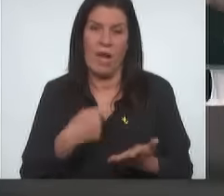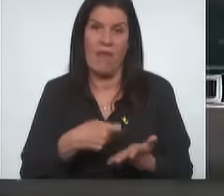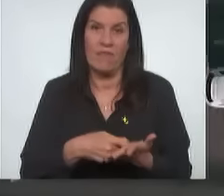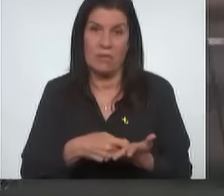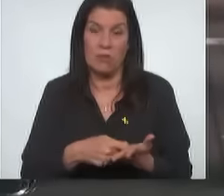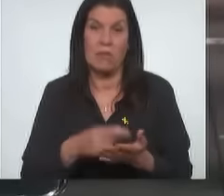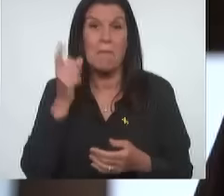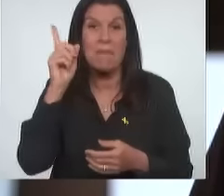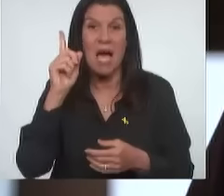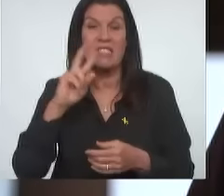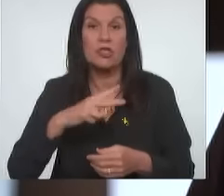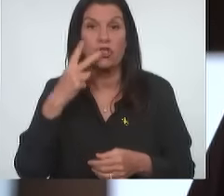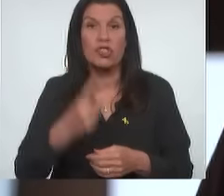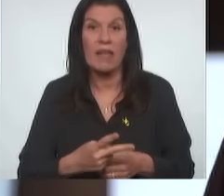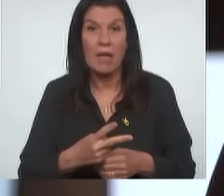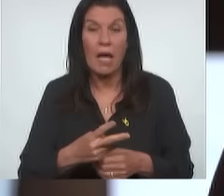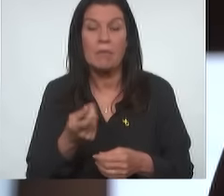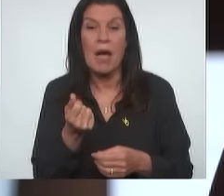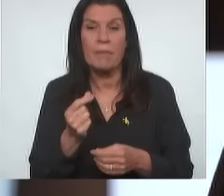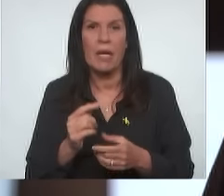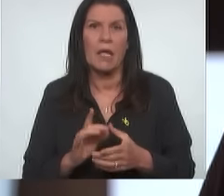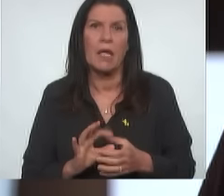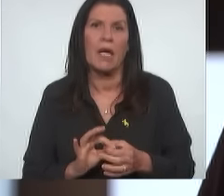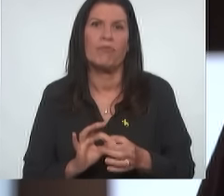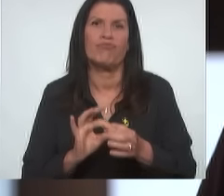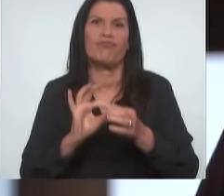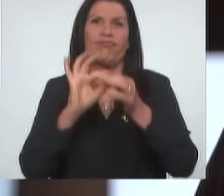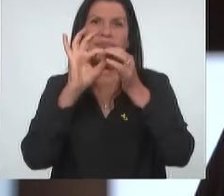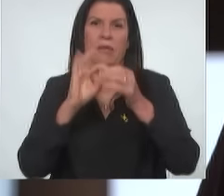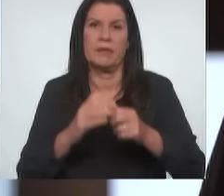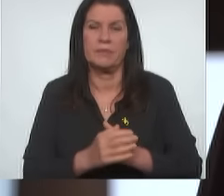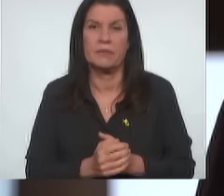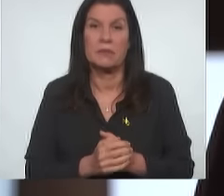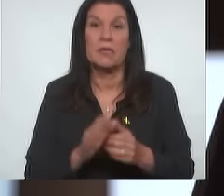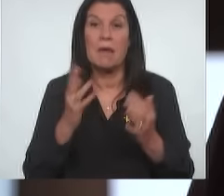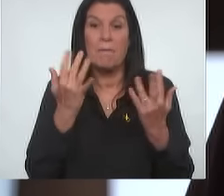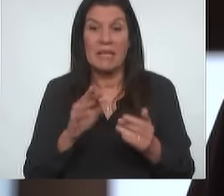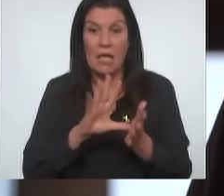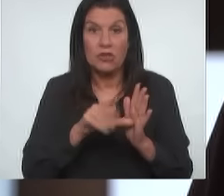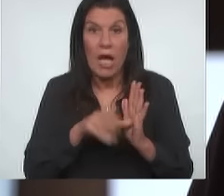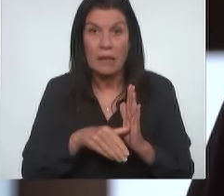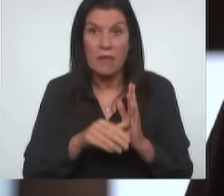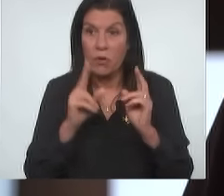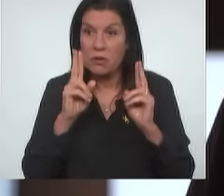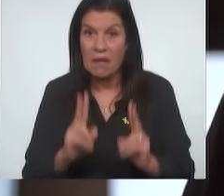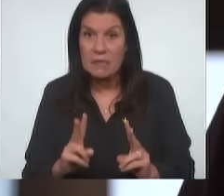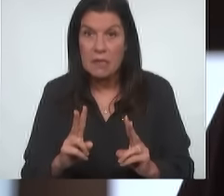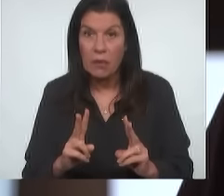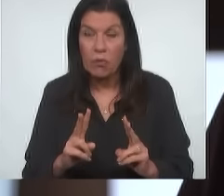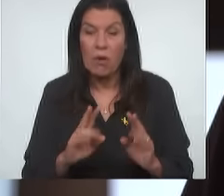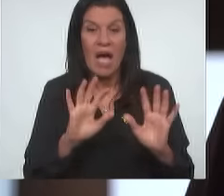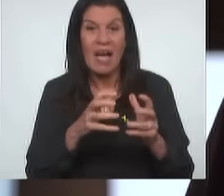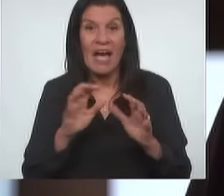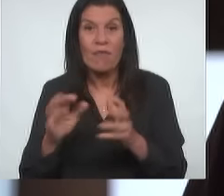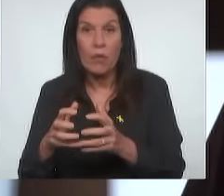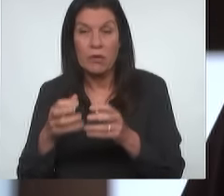המחירים בעלייה חדה. ברגע שמכת הגניבות תעצר, ההנחה היא שחברות הביטוח יפסיקו להפסיד כסף